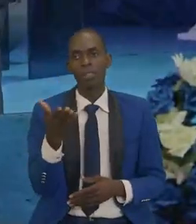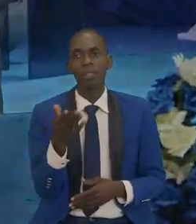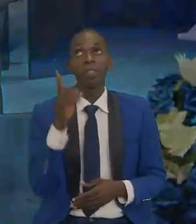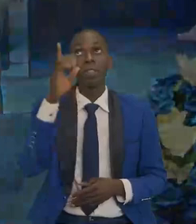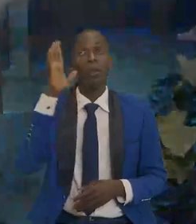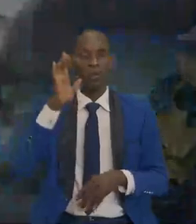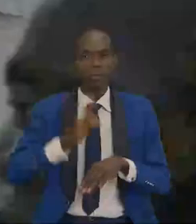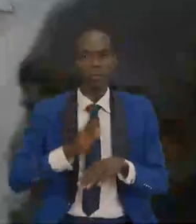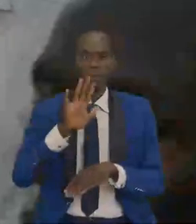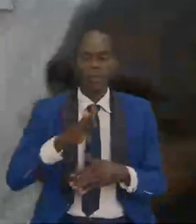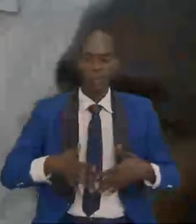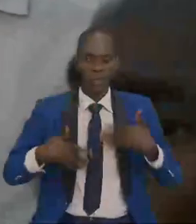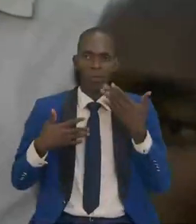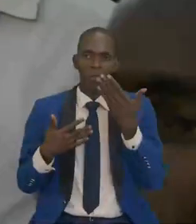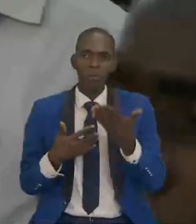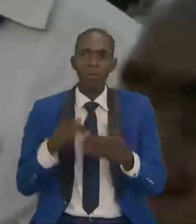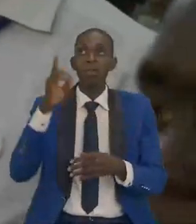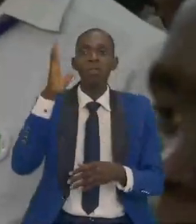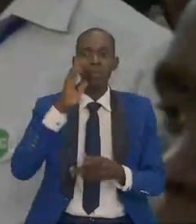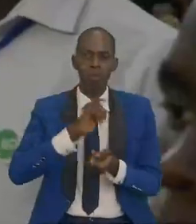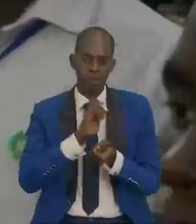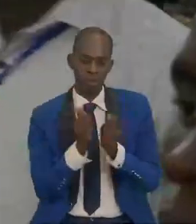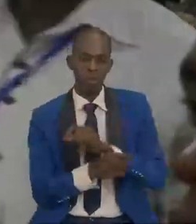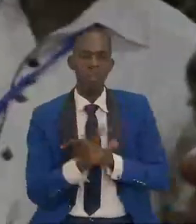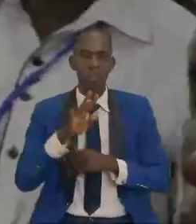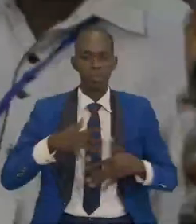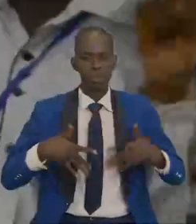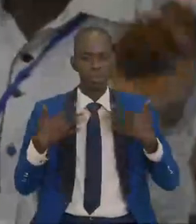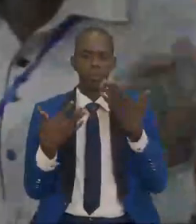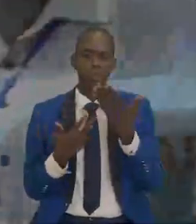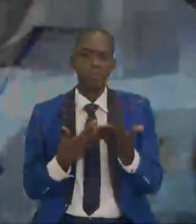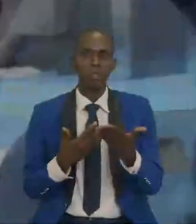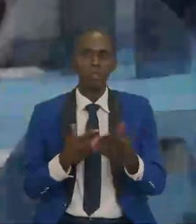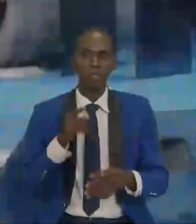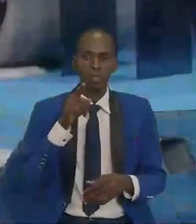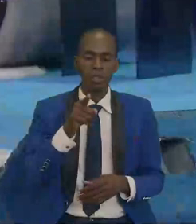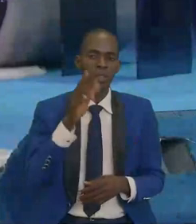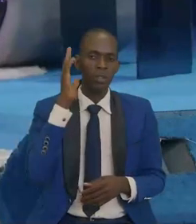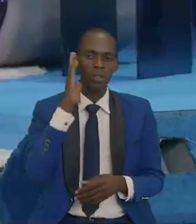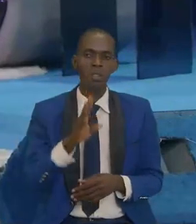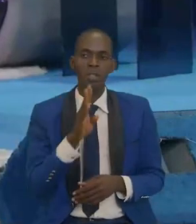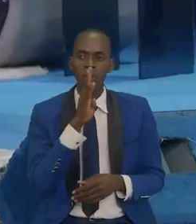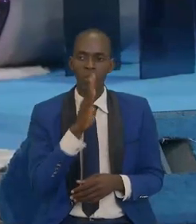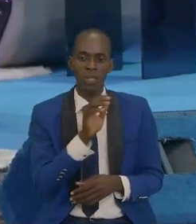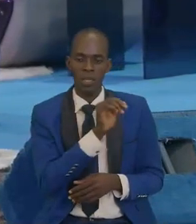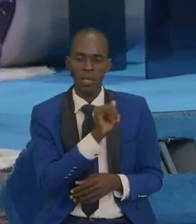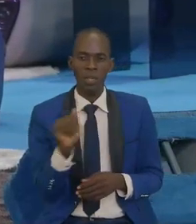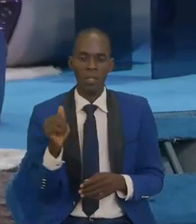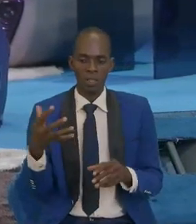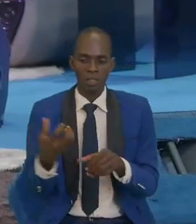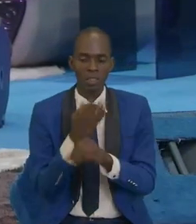Le Seigneur vous rendra visite. Le Seigneur touchera votre vie. Il changera votre